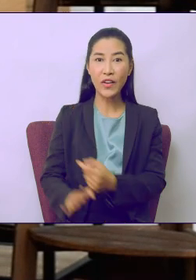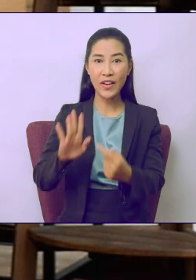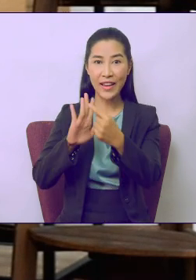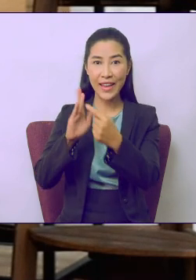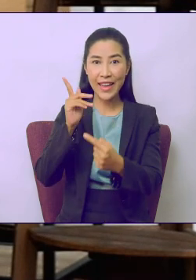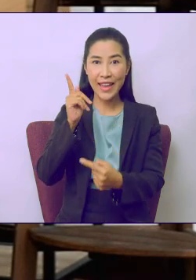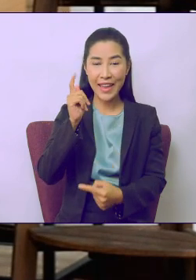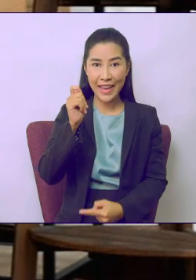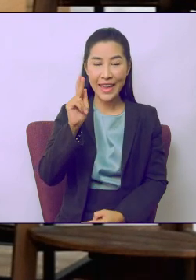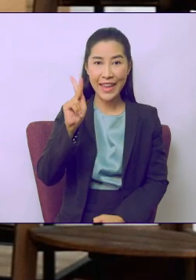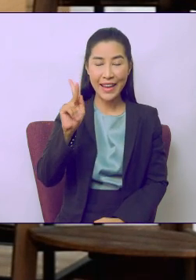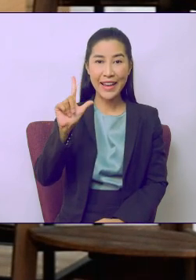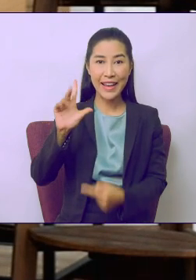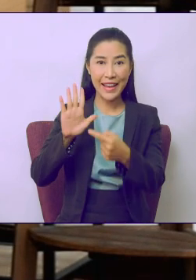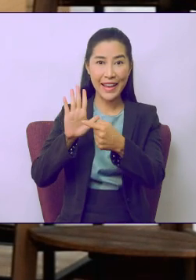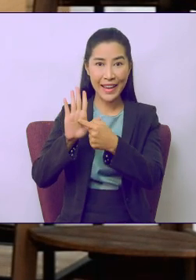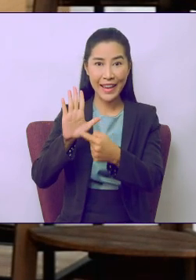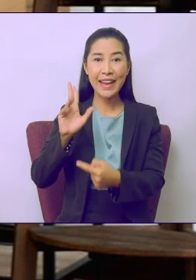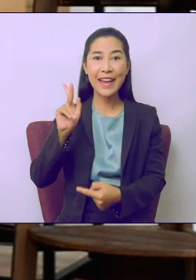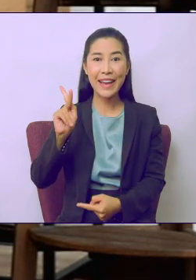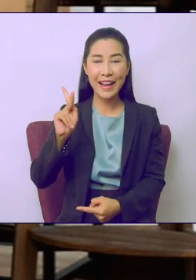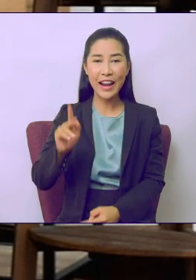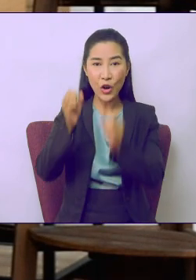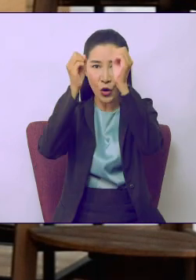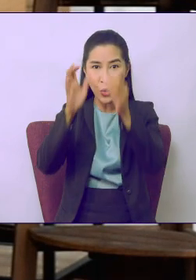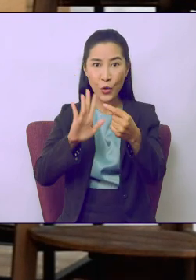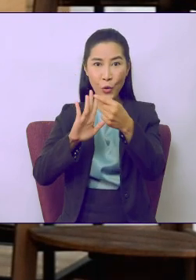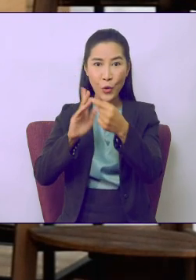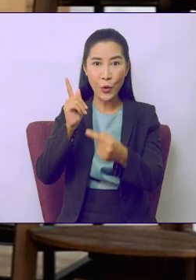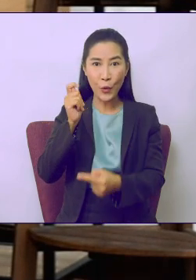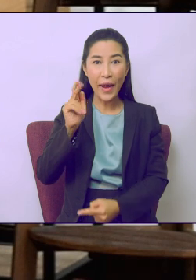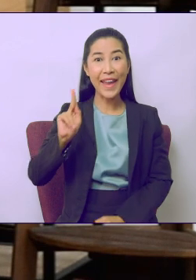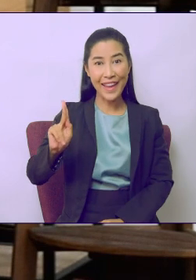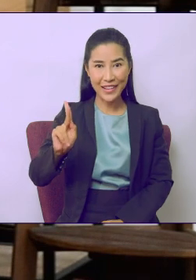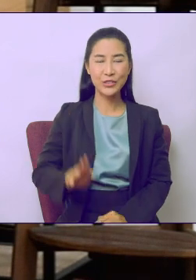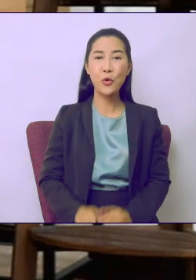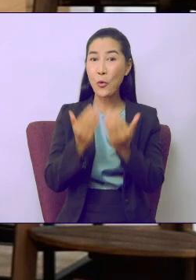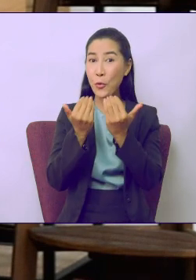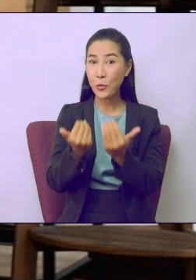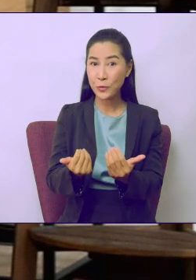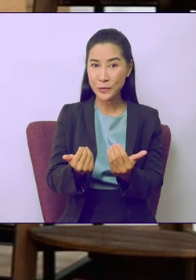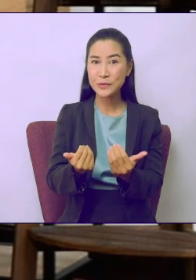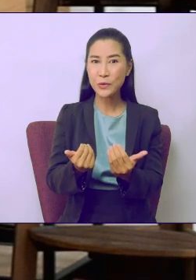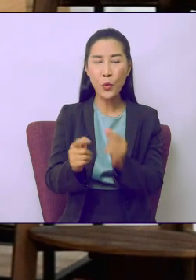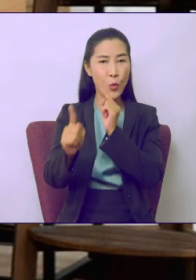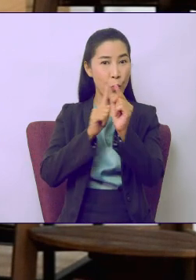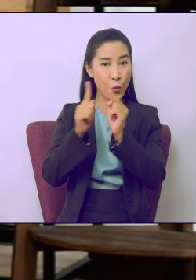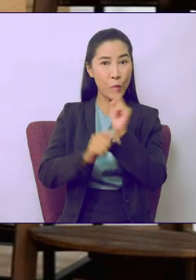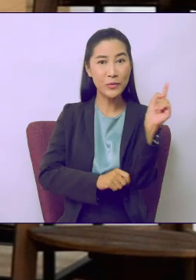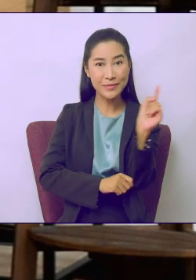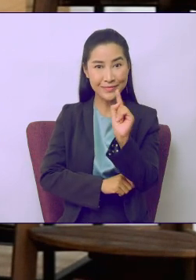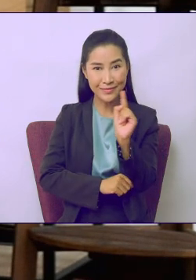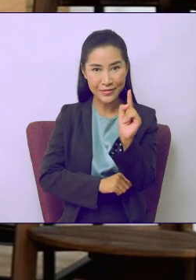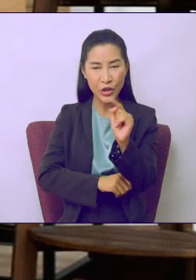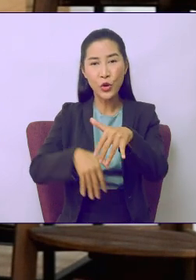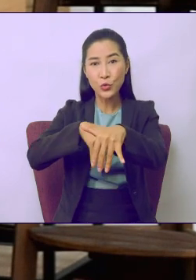ครับศิวพงษ์ธงชัยนะครับอ่าเรียกว่าครูเอกก็ได้นะครับวันนี้นะครับเราจะมานะครับพูดคุยกันนะ